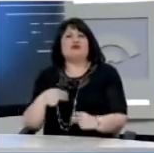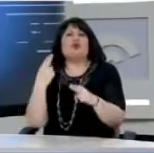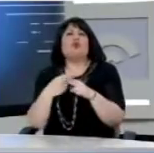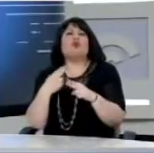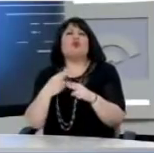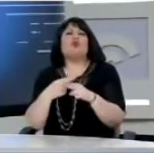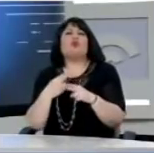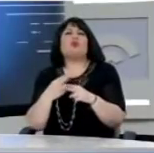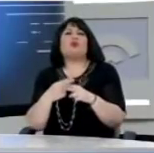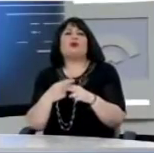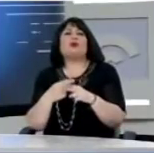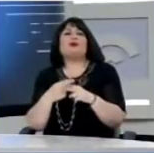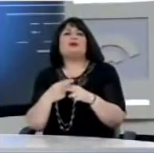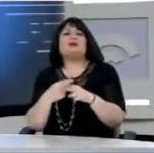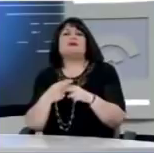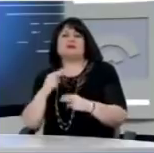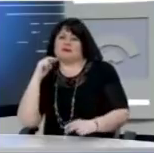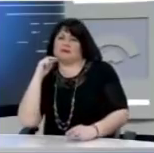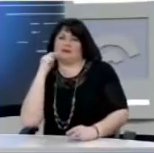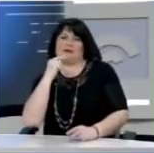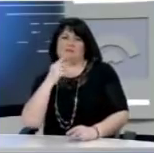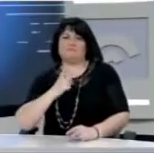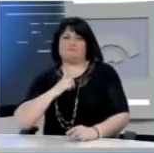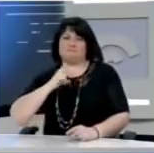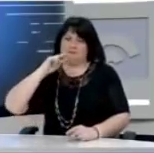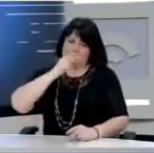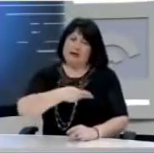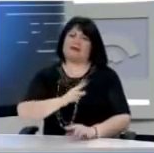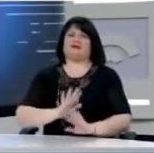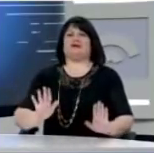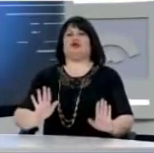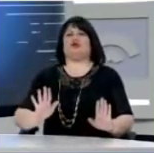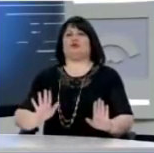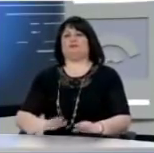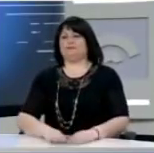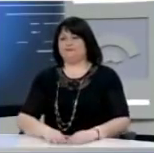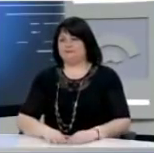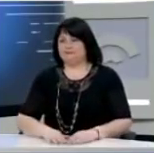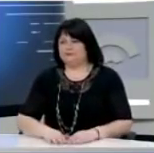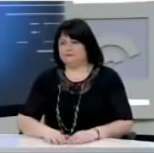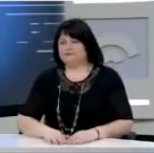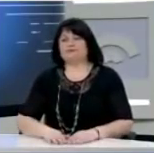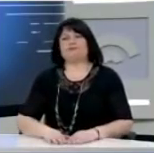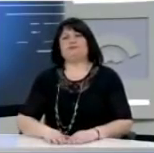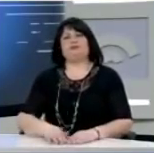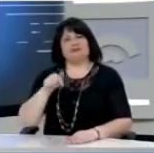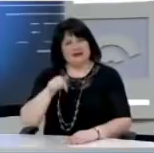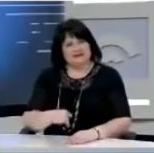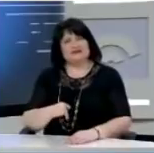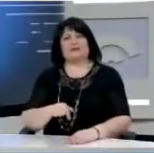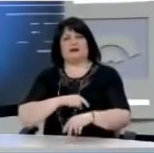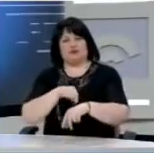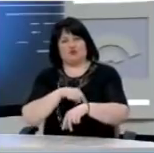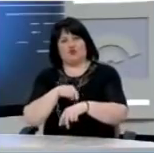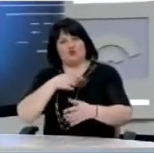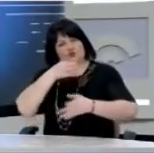στοιχείο στην απάντηση που αναζητάτε και δεν τη βρίσκετε. Και θα αφιερώσω μεγάλο μέρος της ομιλίας μου σήμερα για να σας